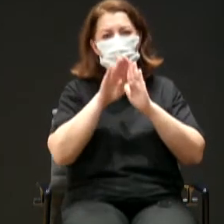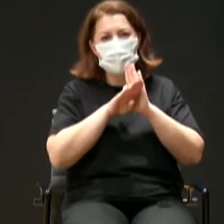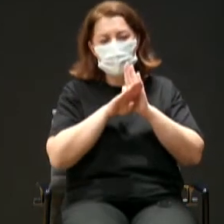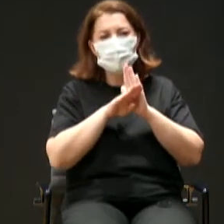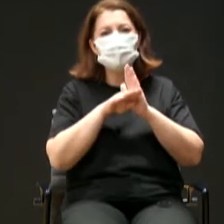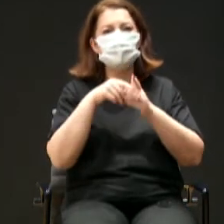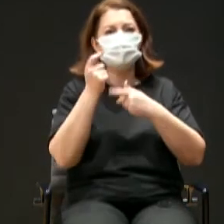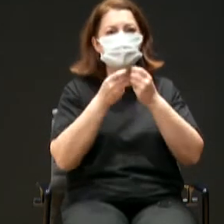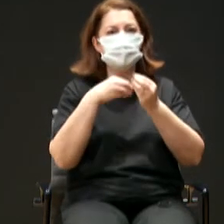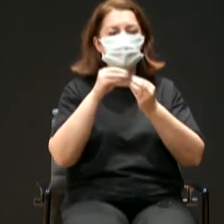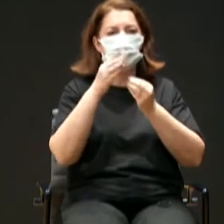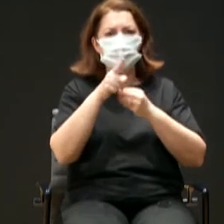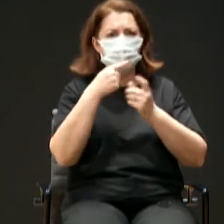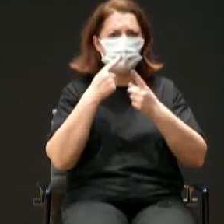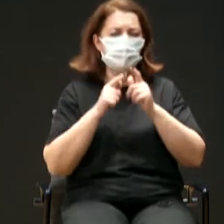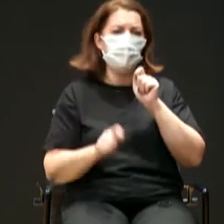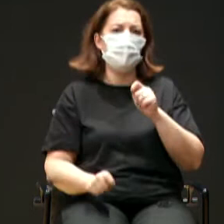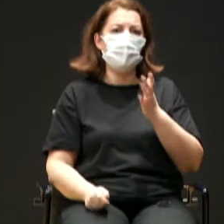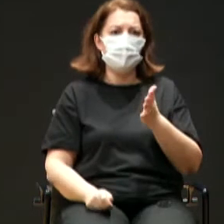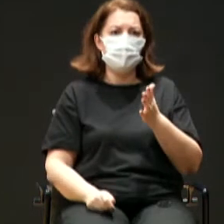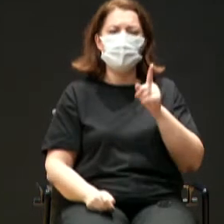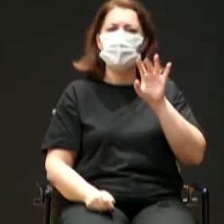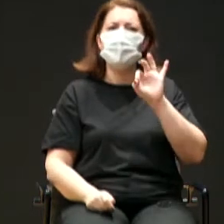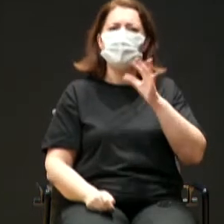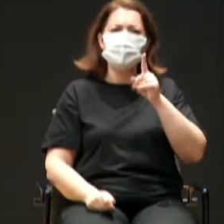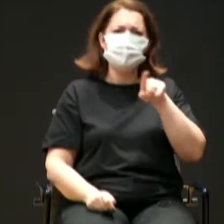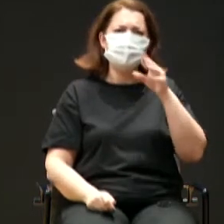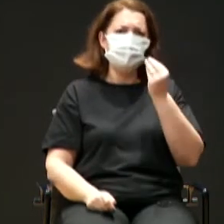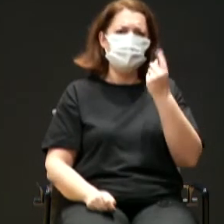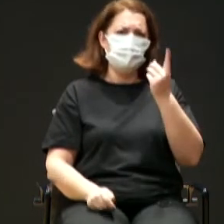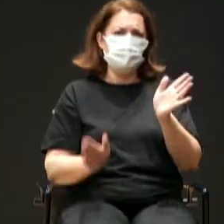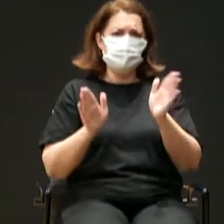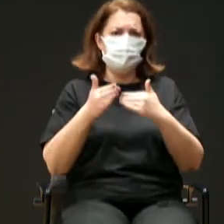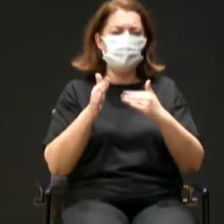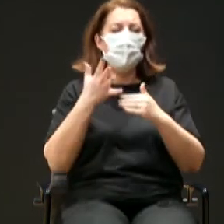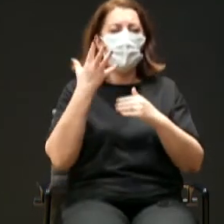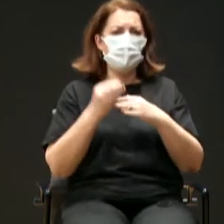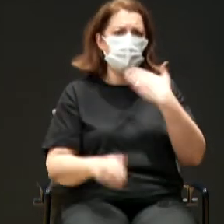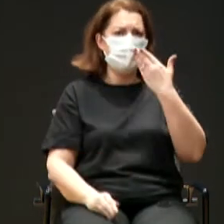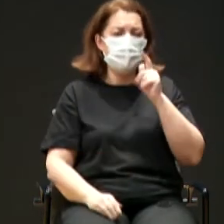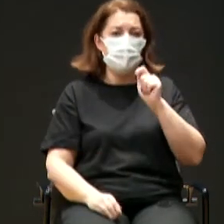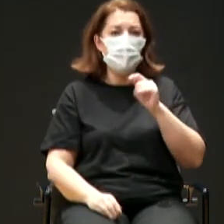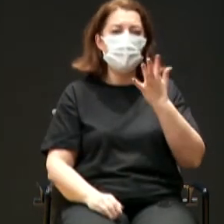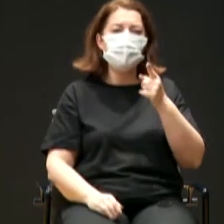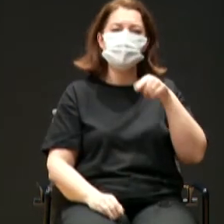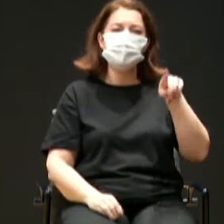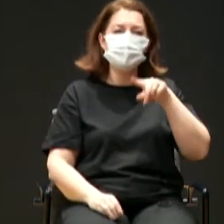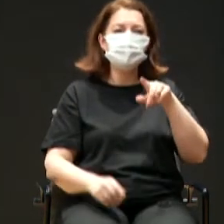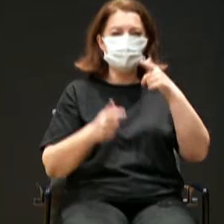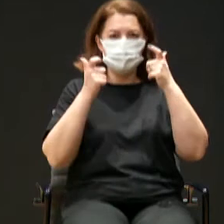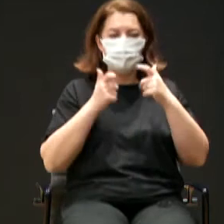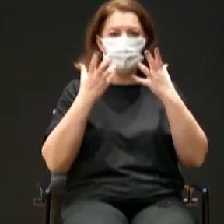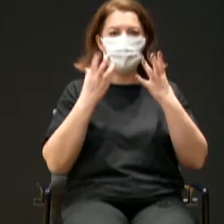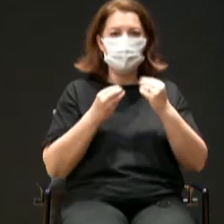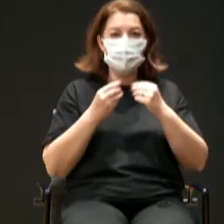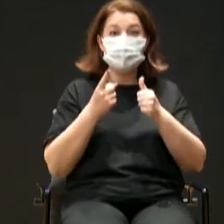verdiniz. Onu da konuşalım. Onu neden? Siz iyi bir sendikacı olduğunuzu anlatırsınız. Ama sizin sorumluluğunuzda olan